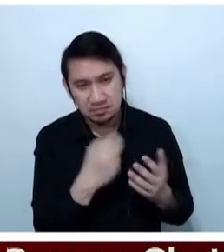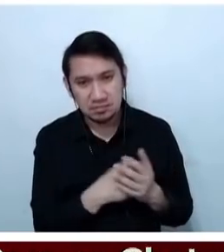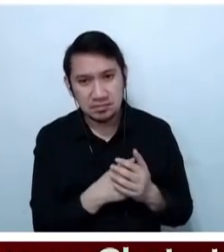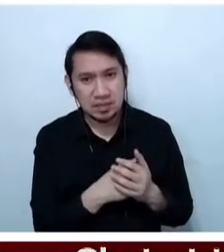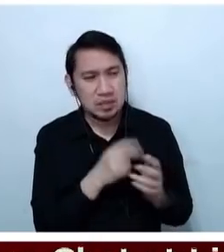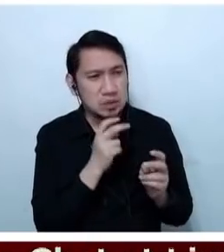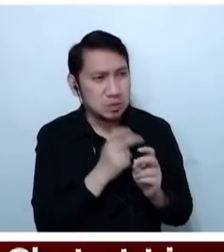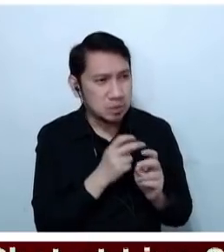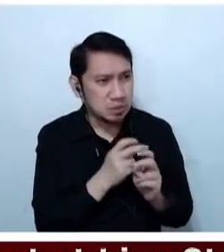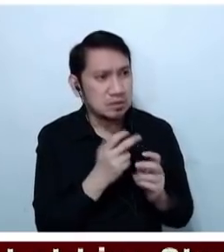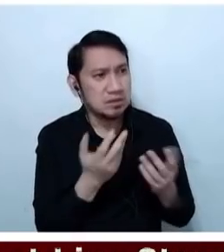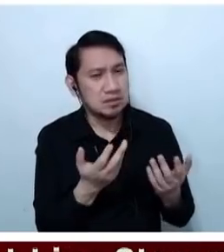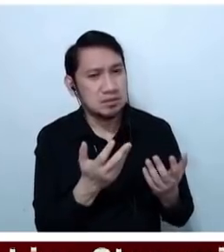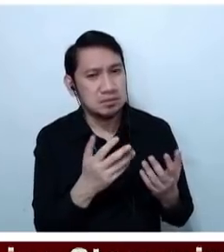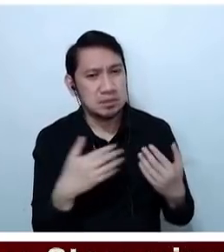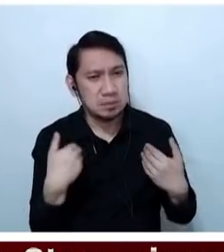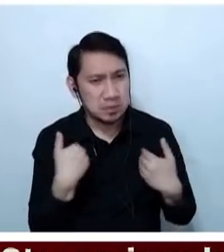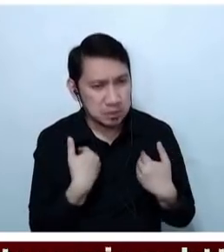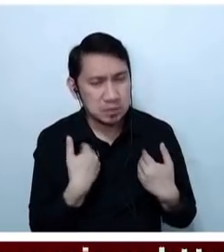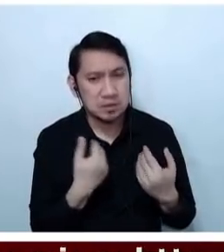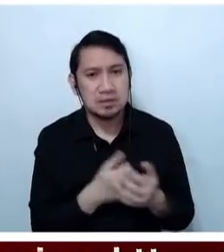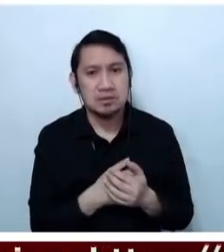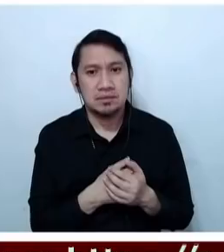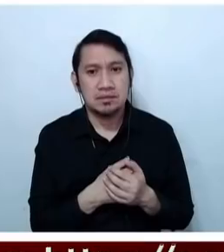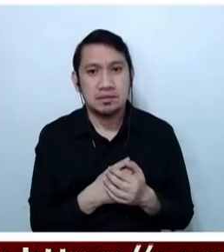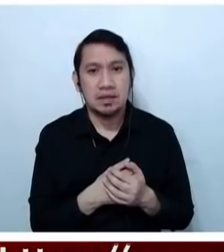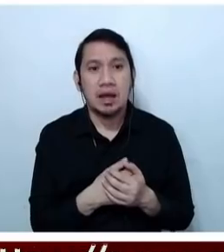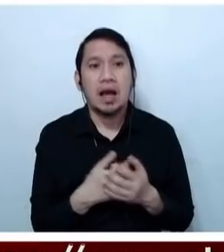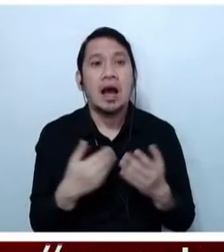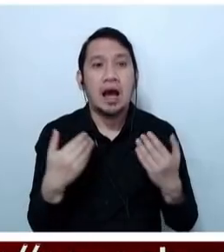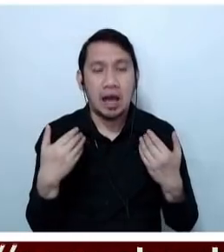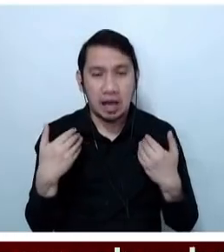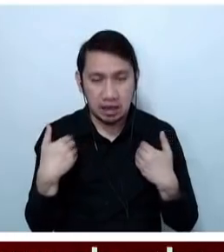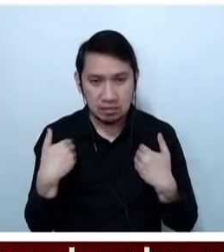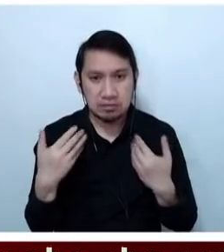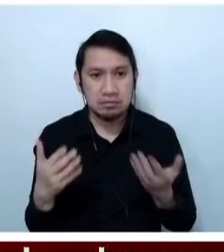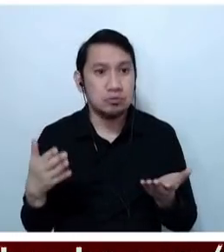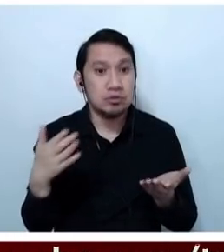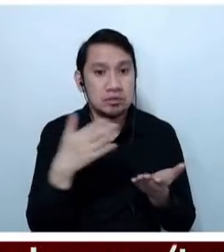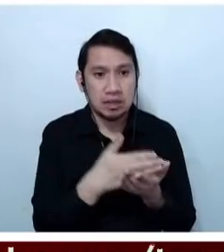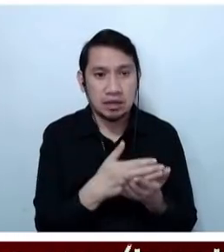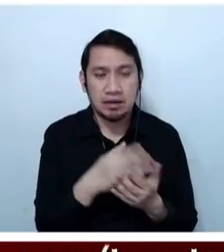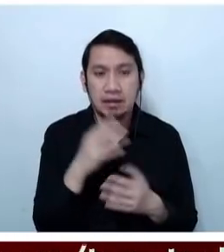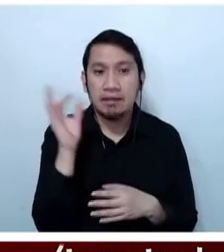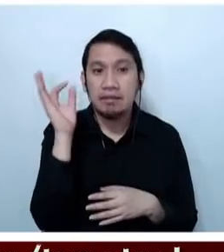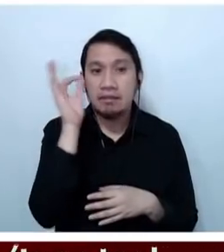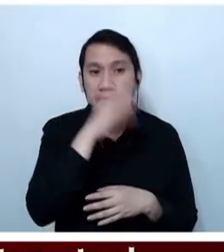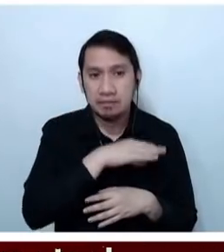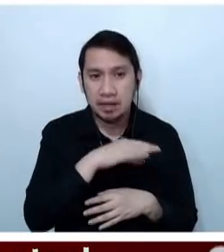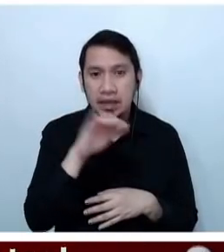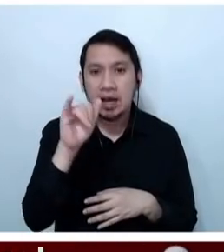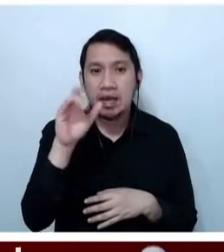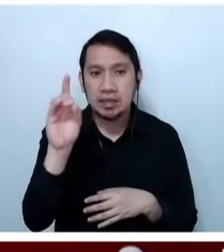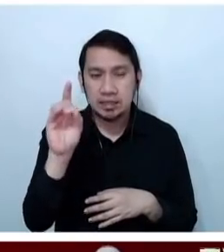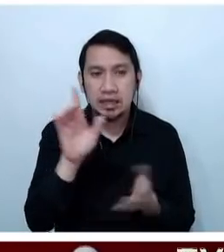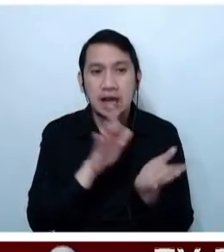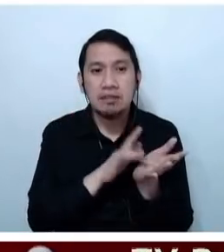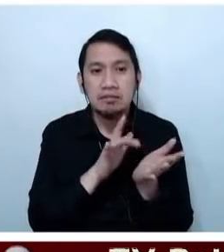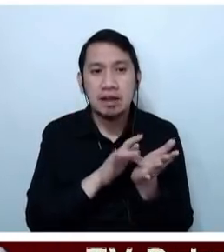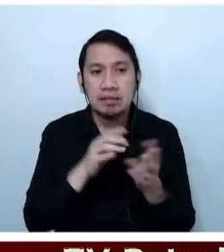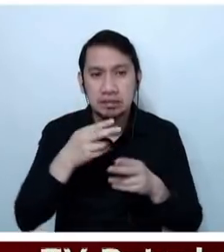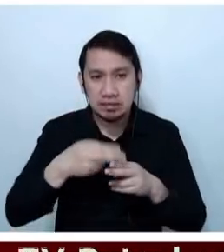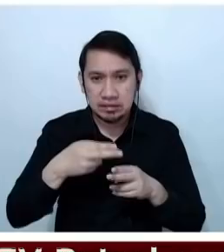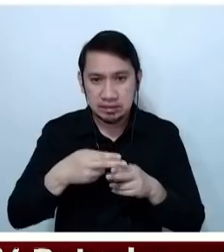hirap at pagod po. Napag-alamang may nauna na nagpunta na nameke ng ID gamit ang kanyang pangalan. Bukod kay Sinisa,